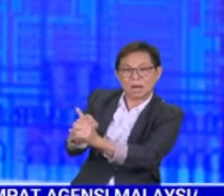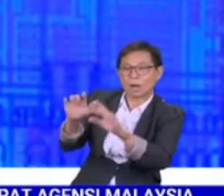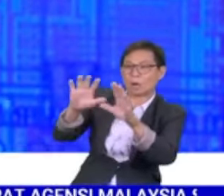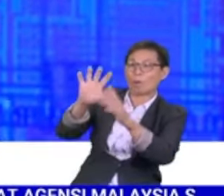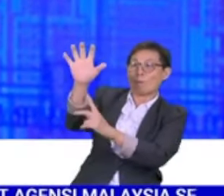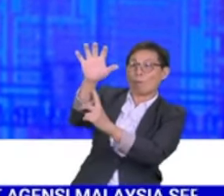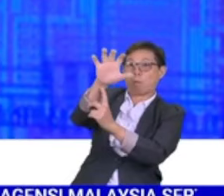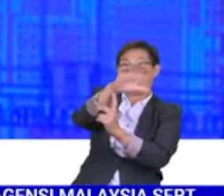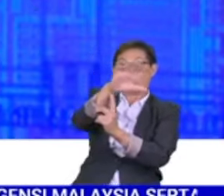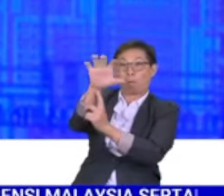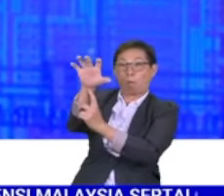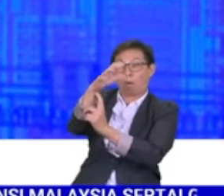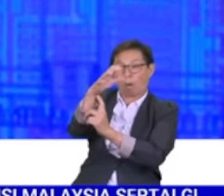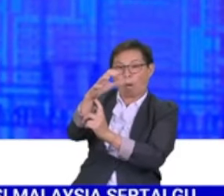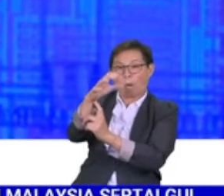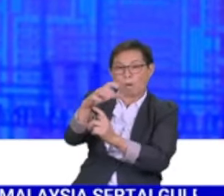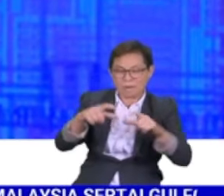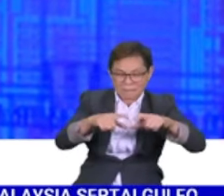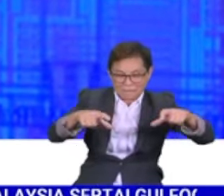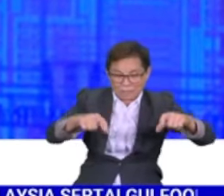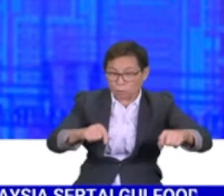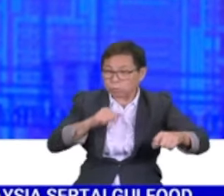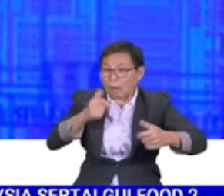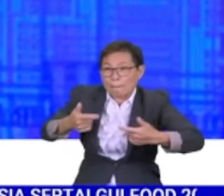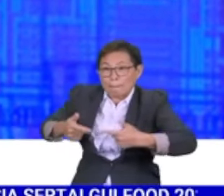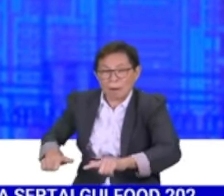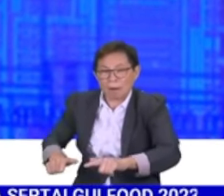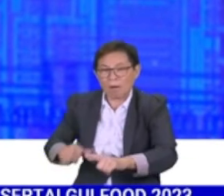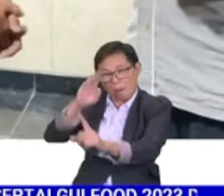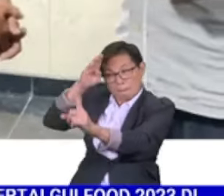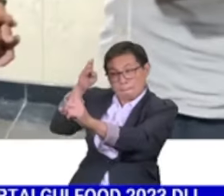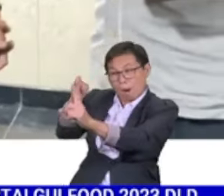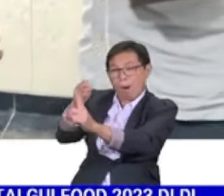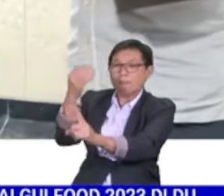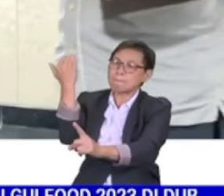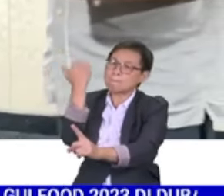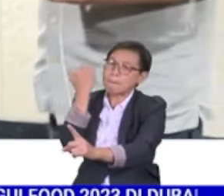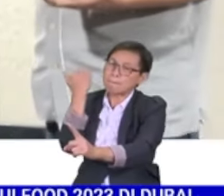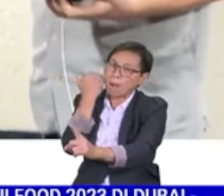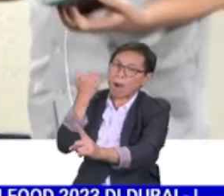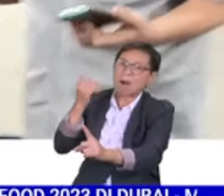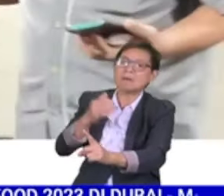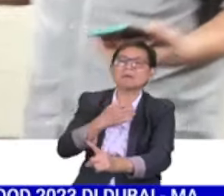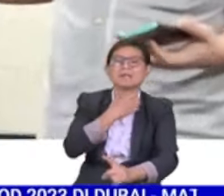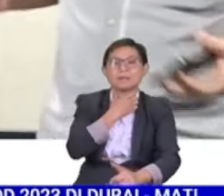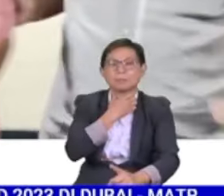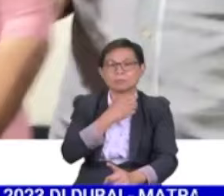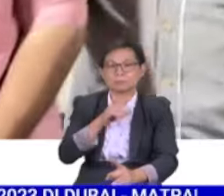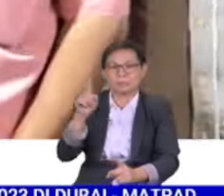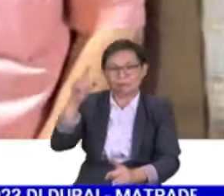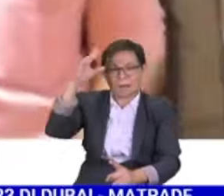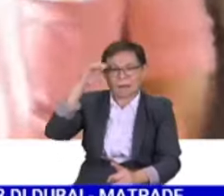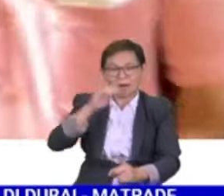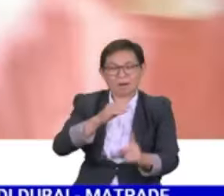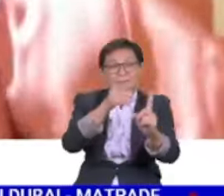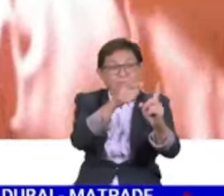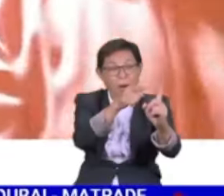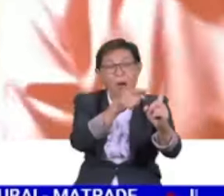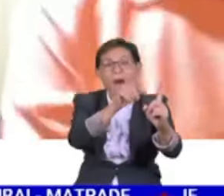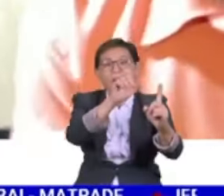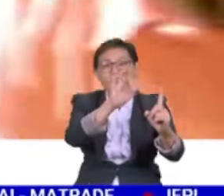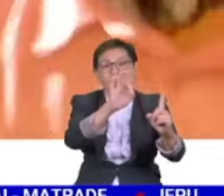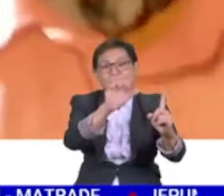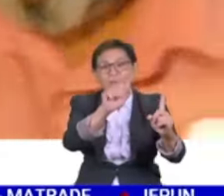yang diguna bersama satu dekoder tanpa kebenaran. Pendakwaan dibuat di Mahkamah Seksyen Ipoh. Tertuduh, Faizan